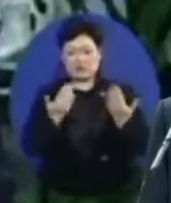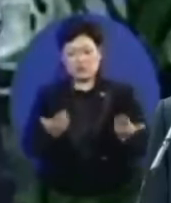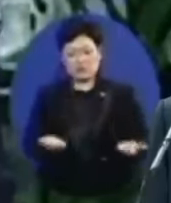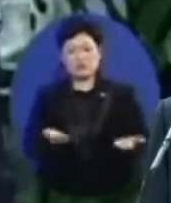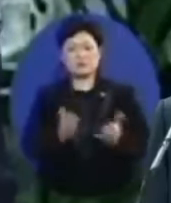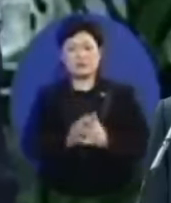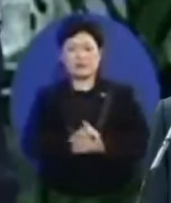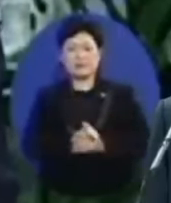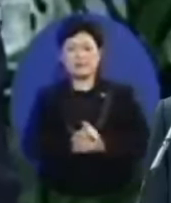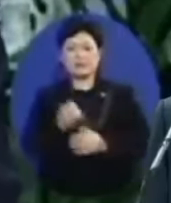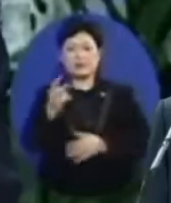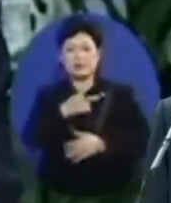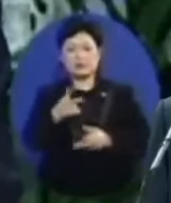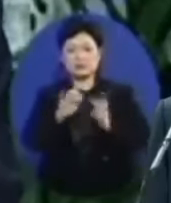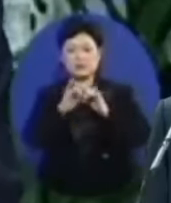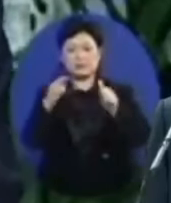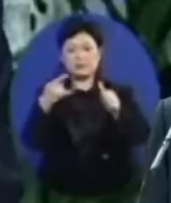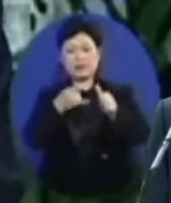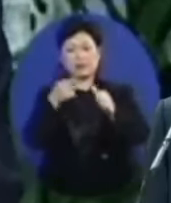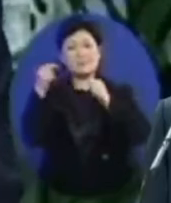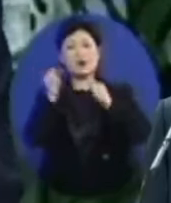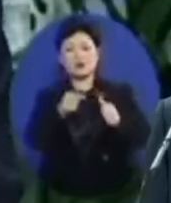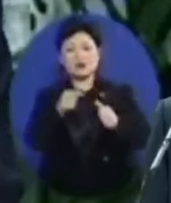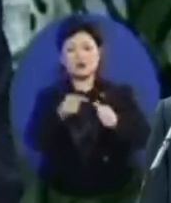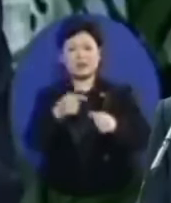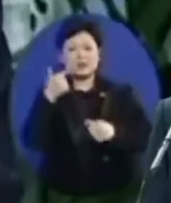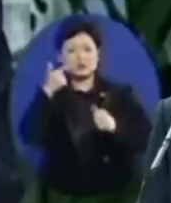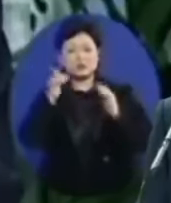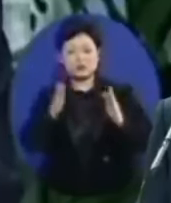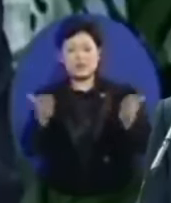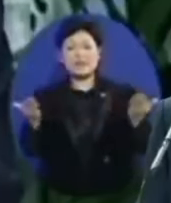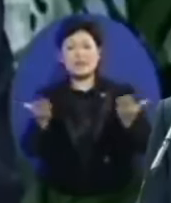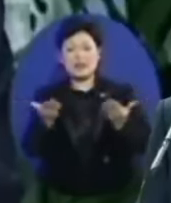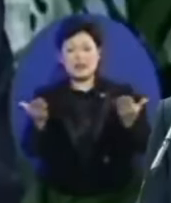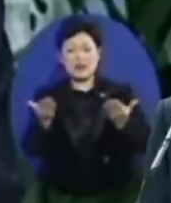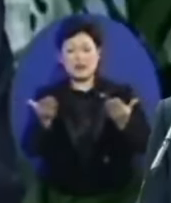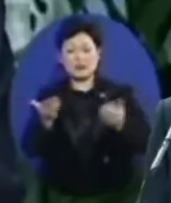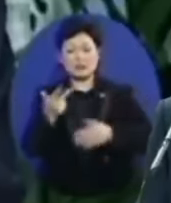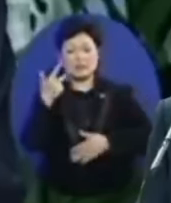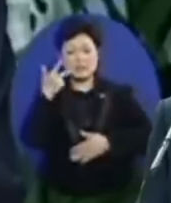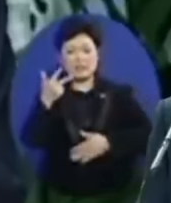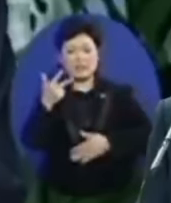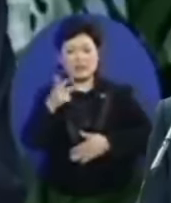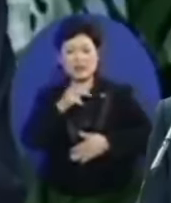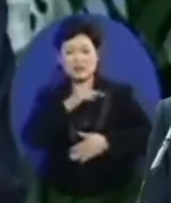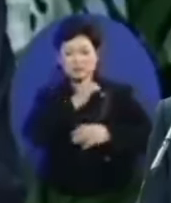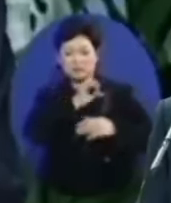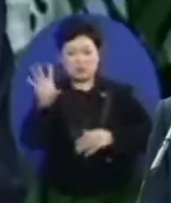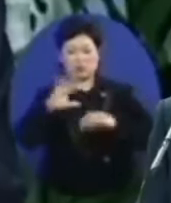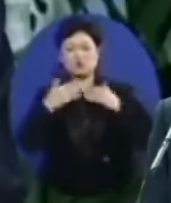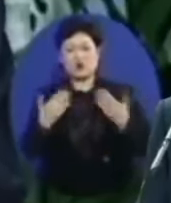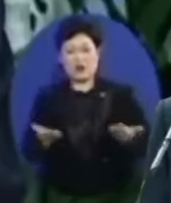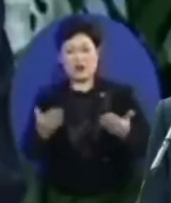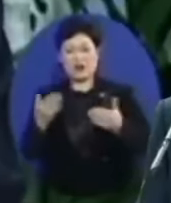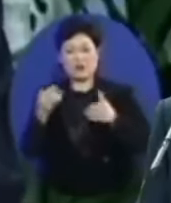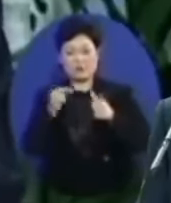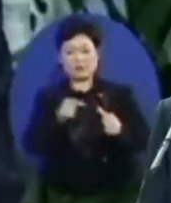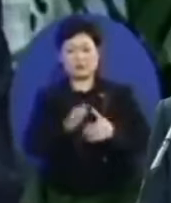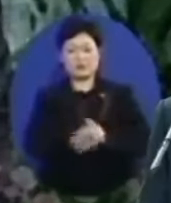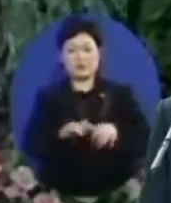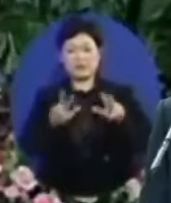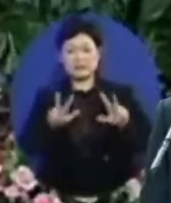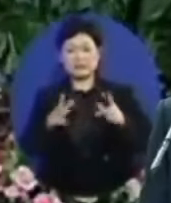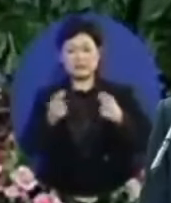쉬셨습니다. 그리고 인간들에게 명령하기를 엿새 동안 일하고 1회째는 절대로 쉬라고 말씀하셨습니다.